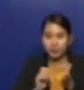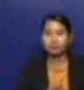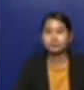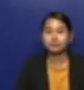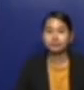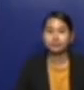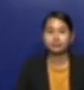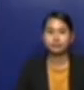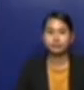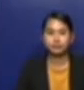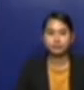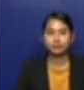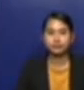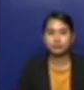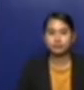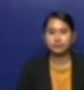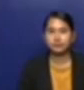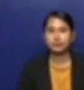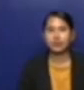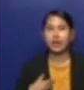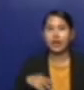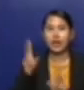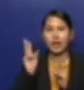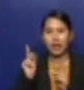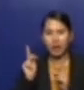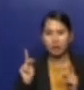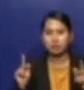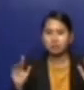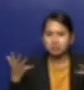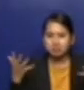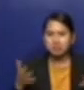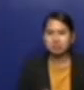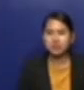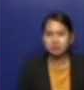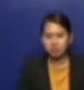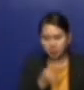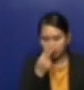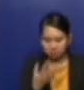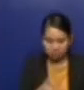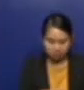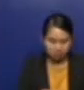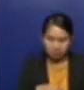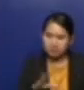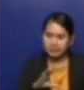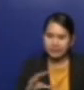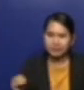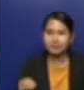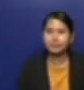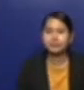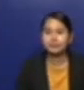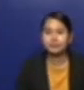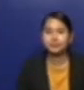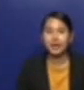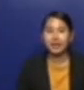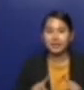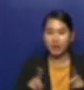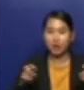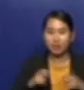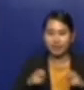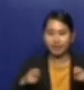อยู่ก็ยังไม่มีข่าวคราวไม่มีวี่แววเลยแต่ปัญหา มันเริ่มที่จ